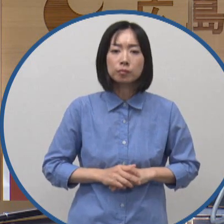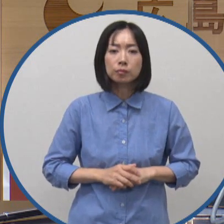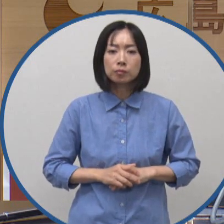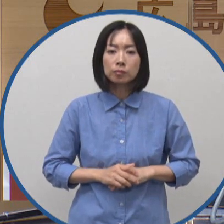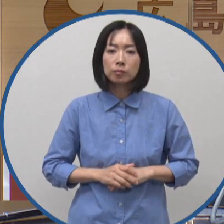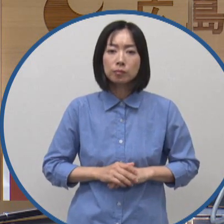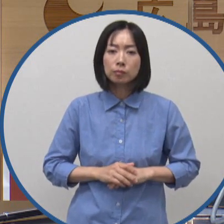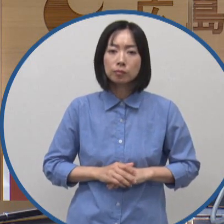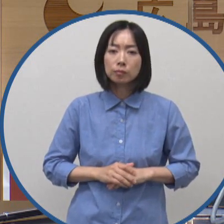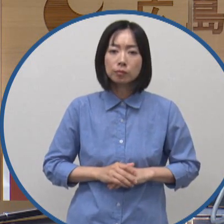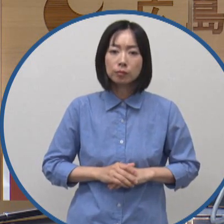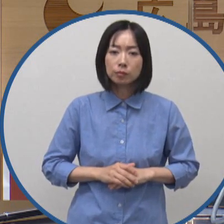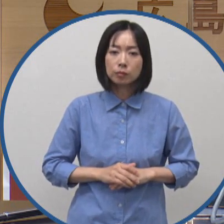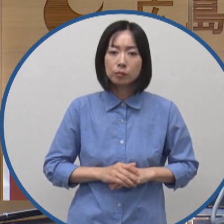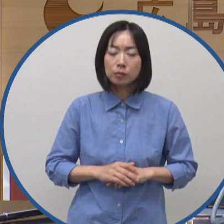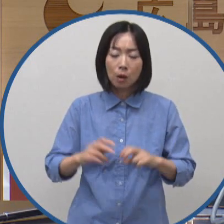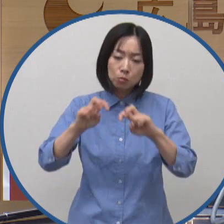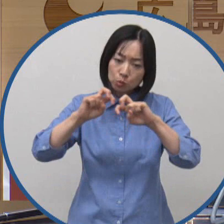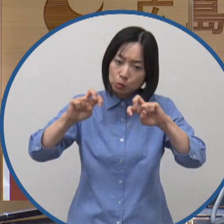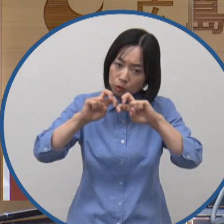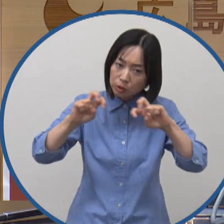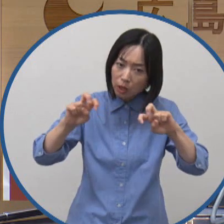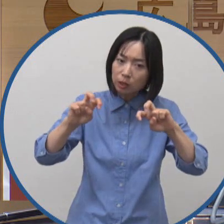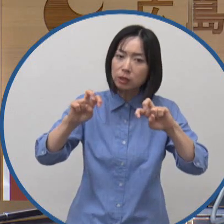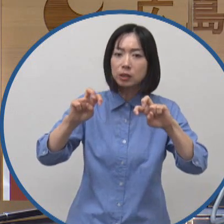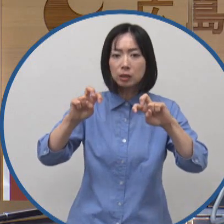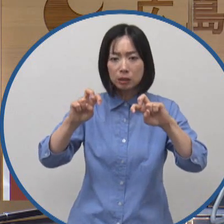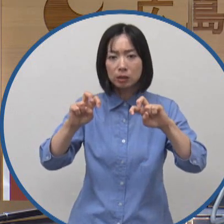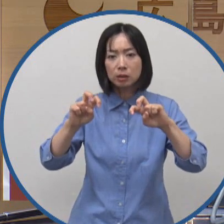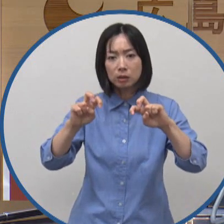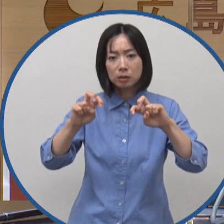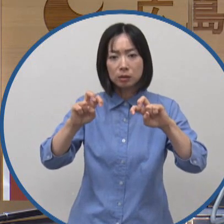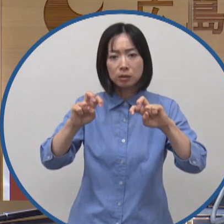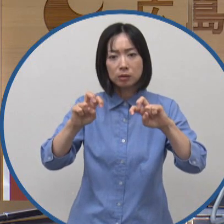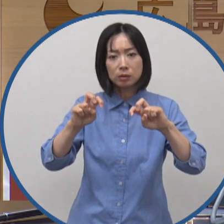何て言いますか、その分析に足るようなですね、